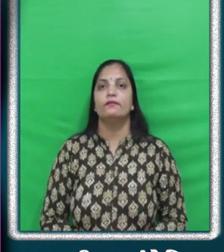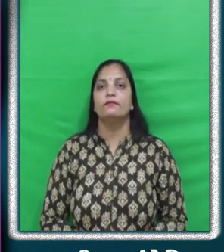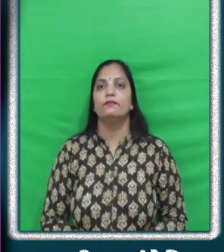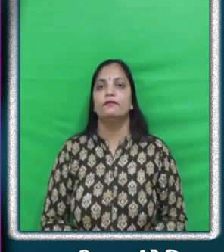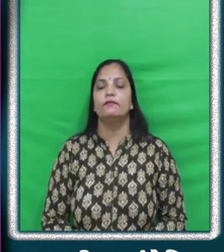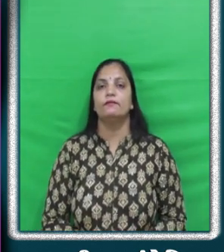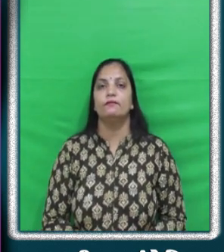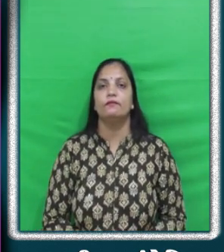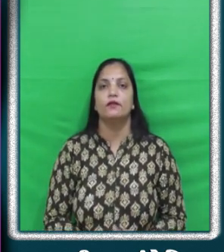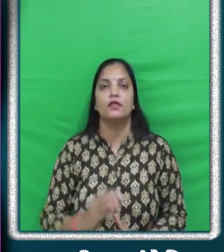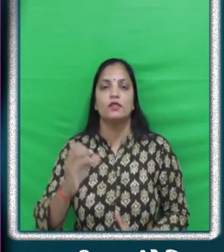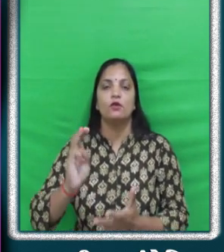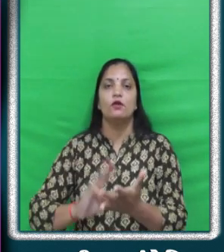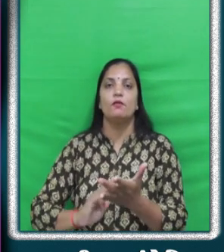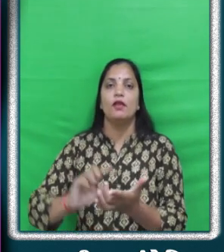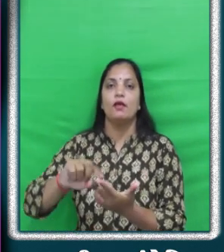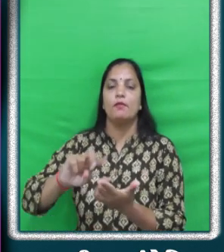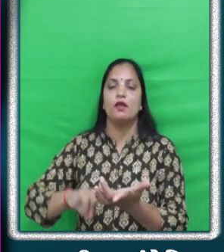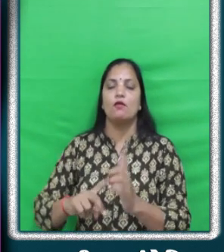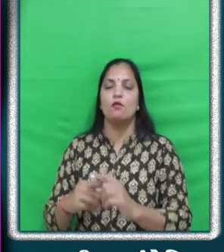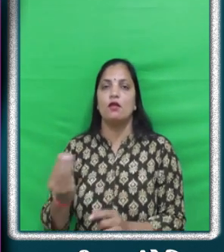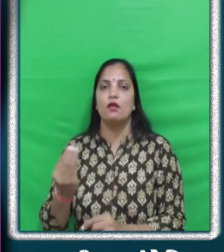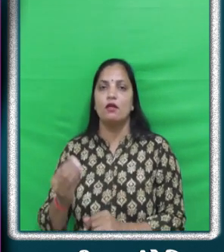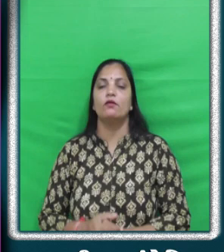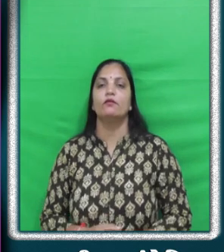મને, હમણાં